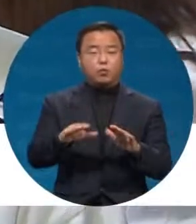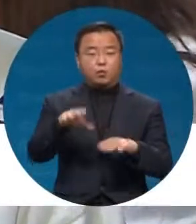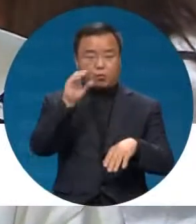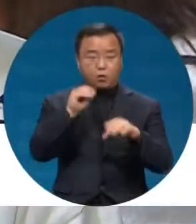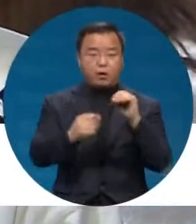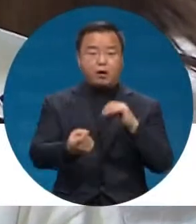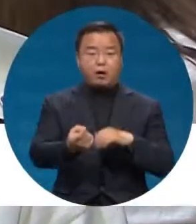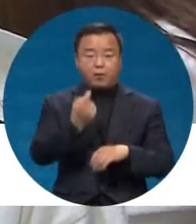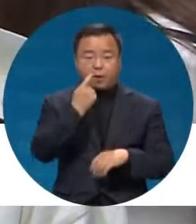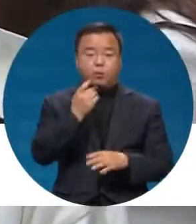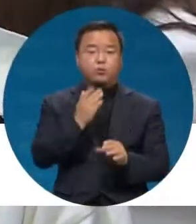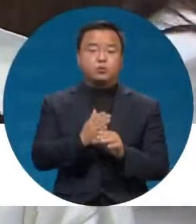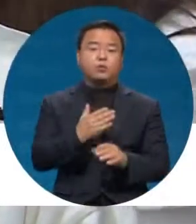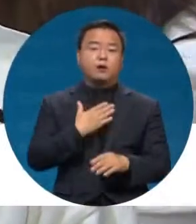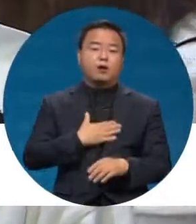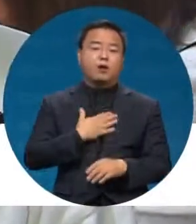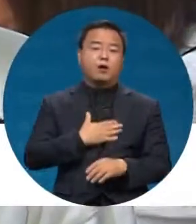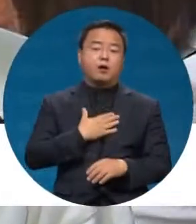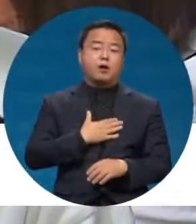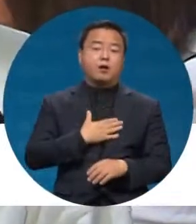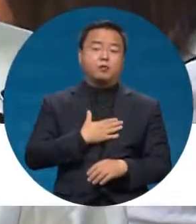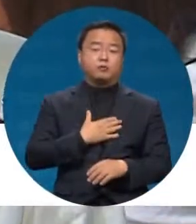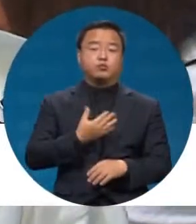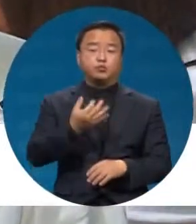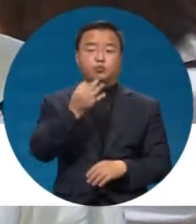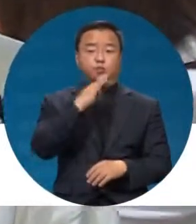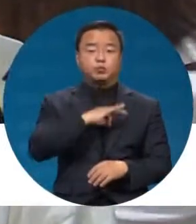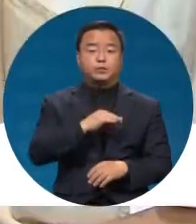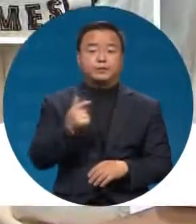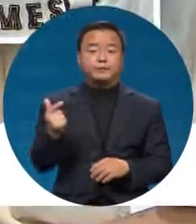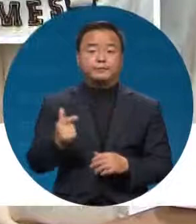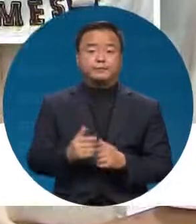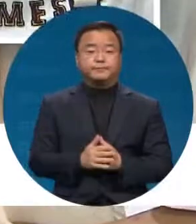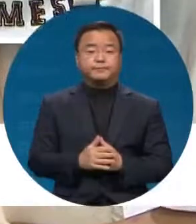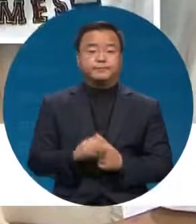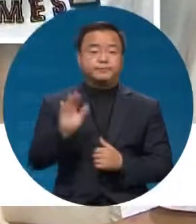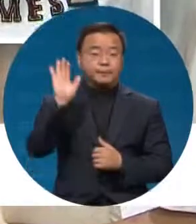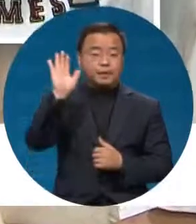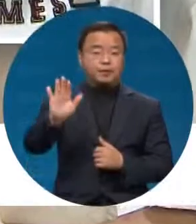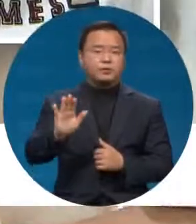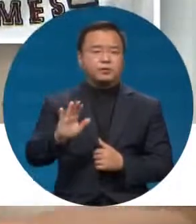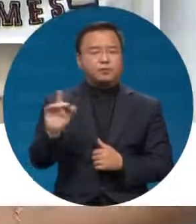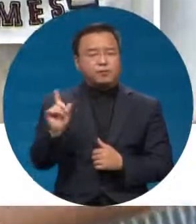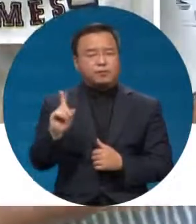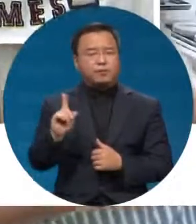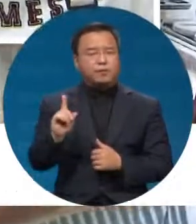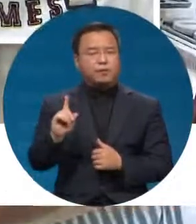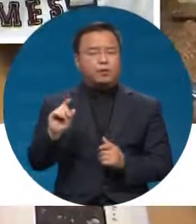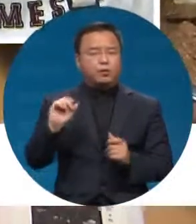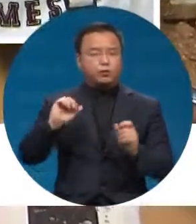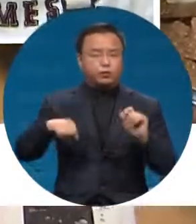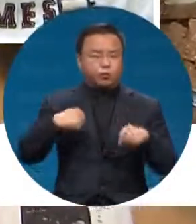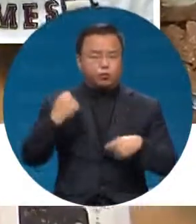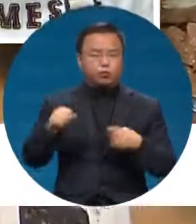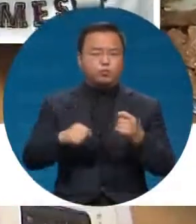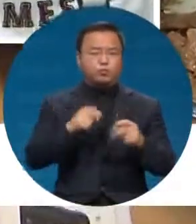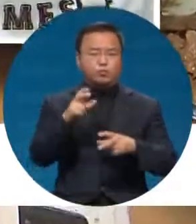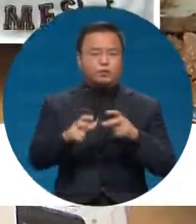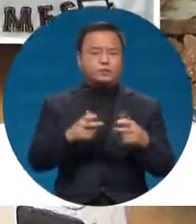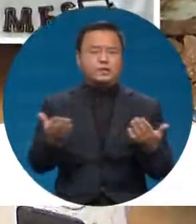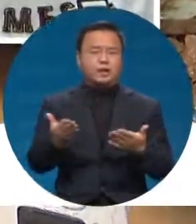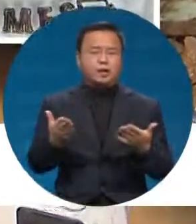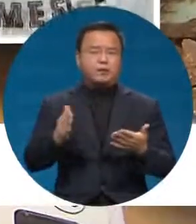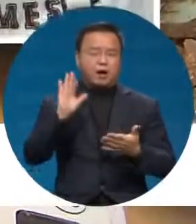하다가는 과정이고 해서 매우 유익합니다 앞으로 이제 이렇게 팬싸 업이 산업 자체가